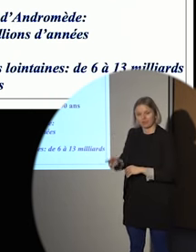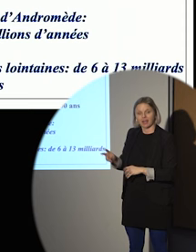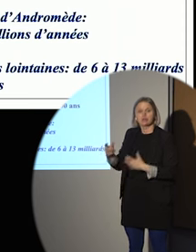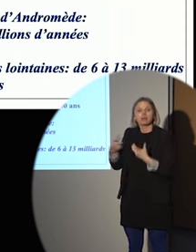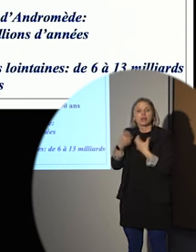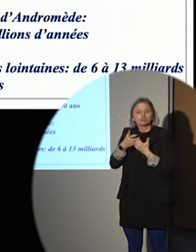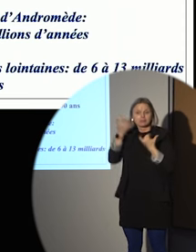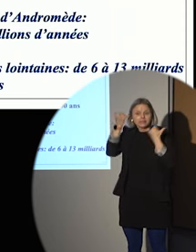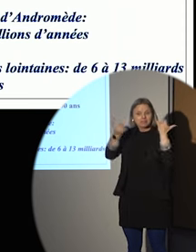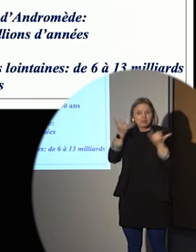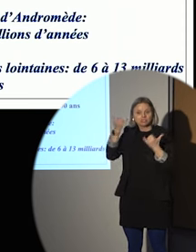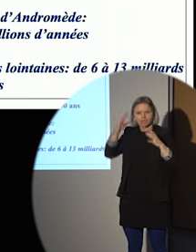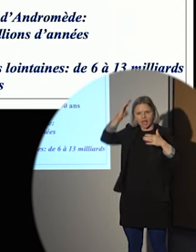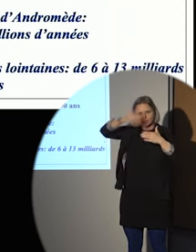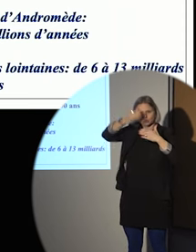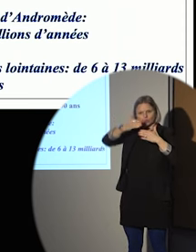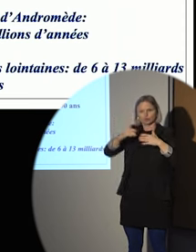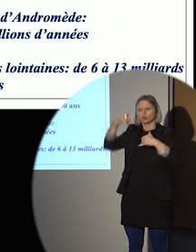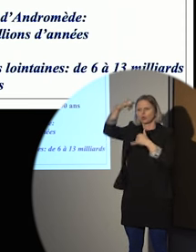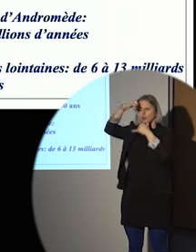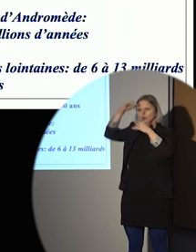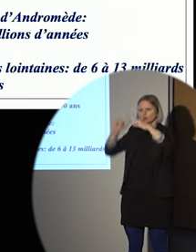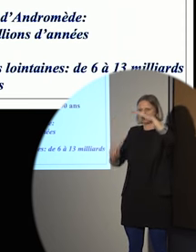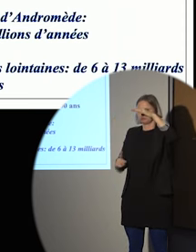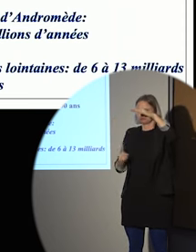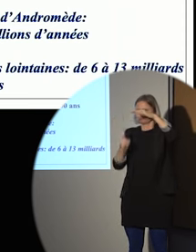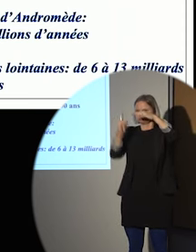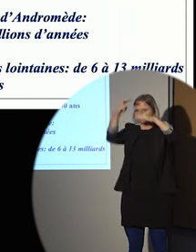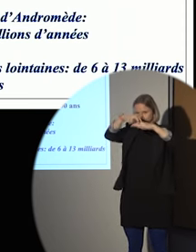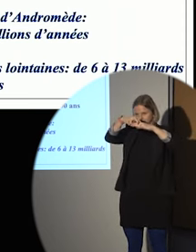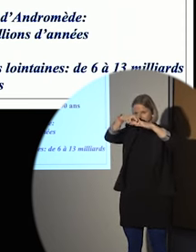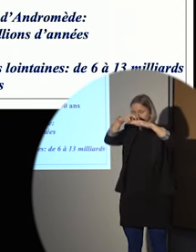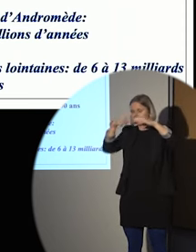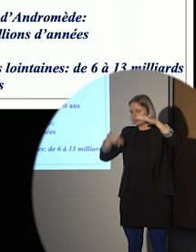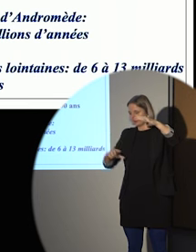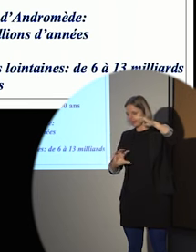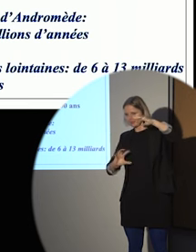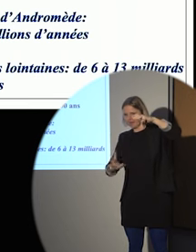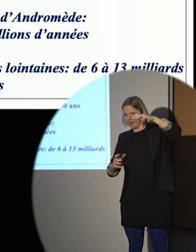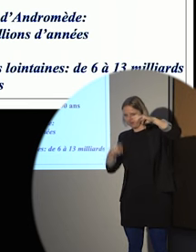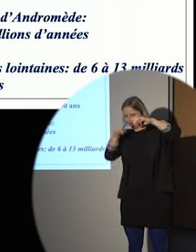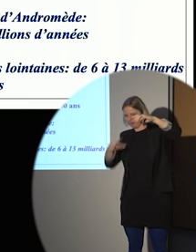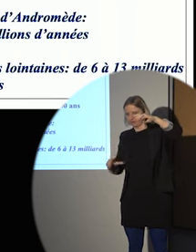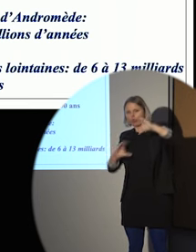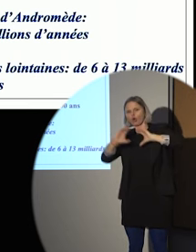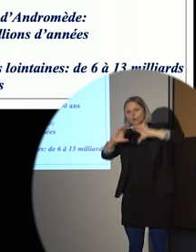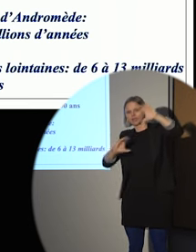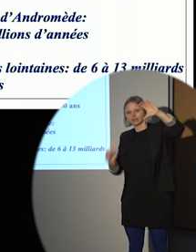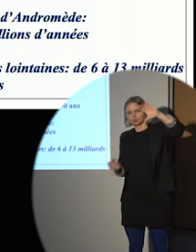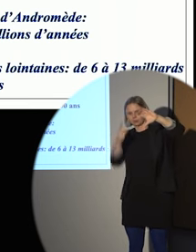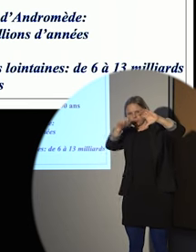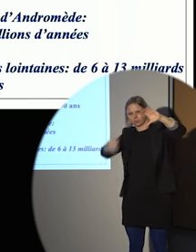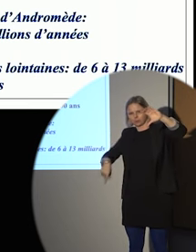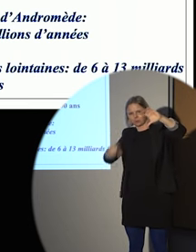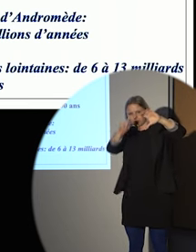Lune avaient un problème de communication avec la Terre parce qu'il y avait effectivement une seconde de décalage